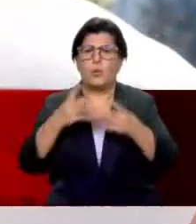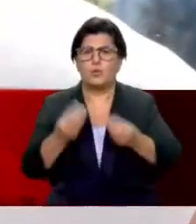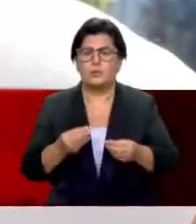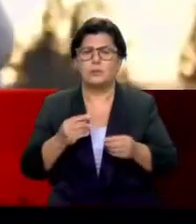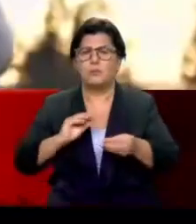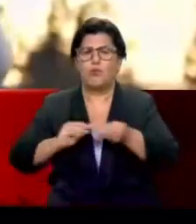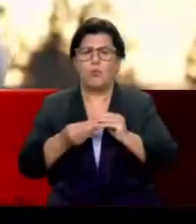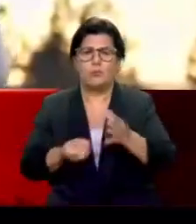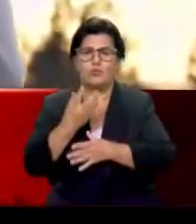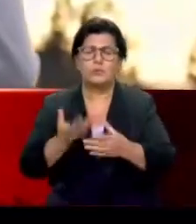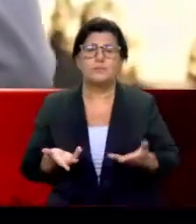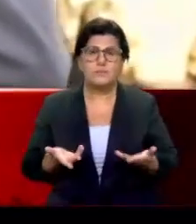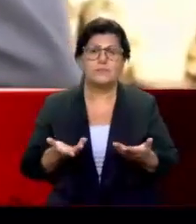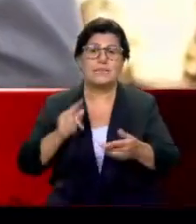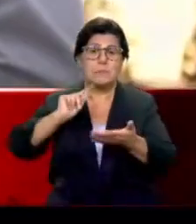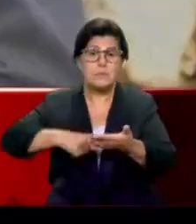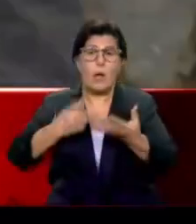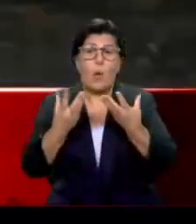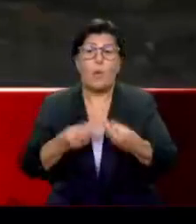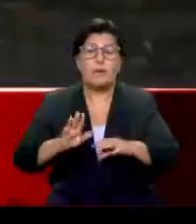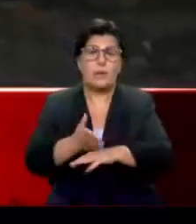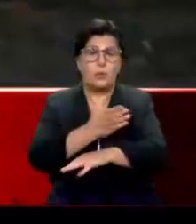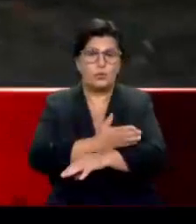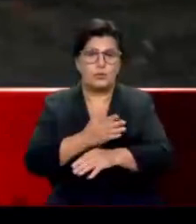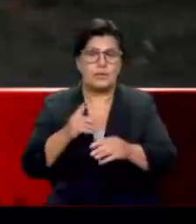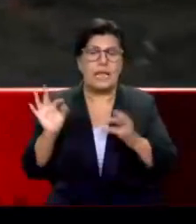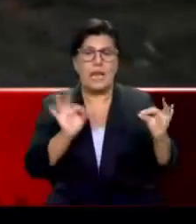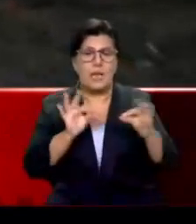sıkıntılı süreçler oluyor. Haliyle daha imzalar atılmadan